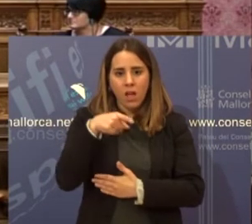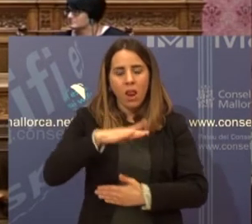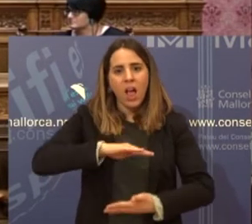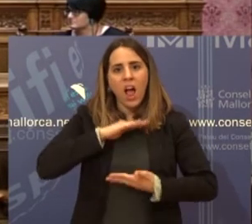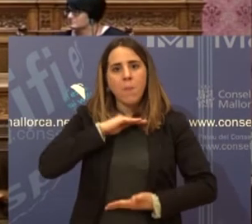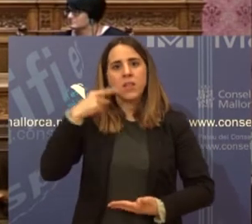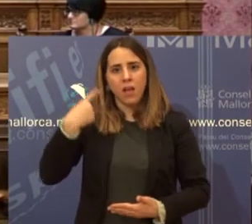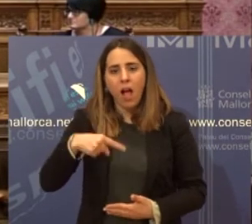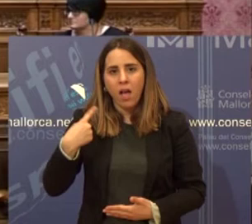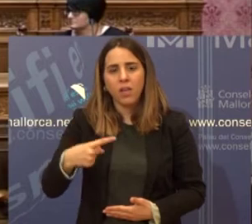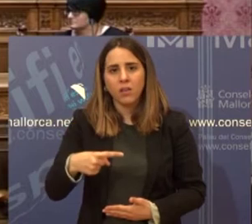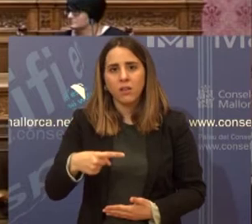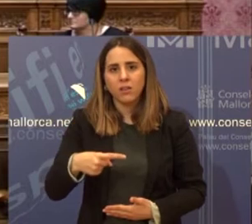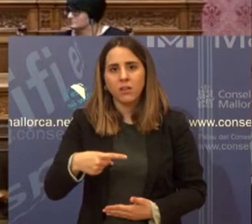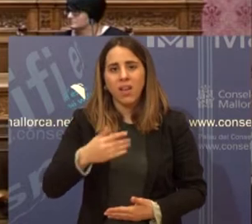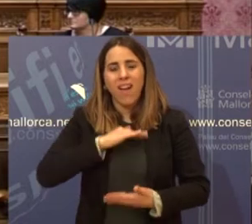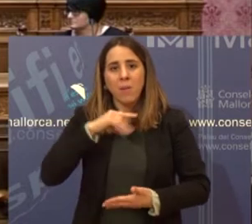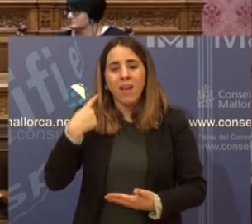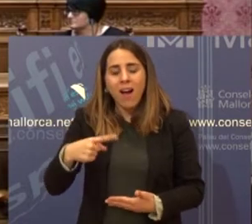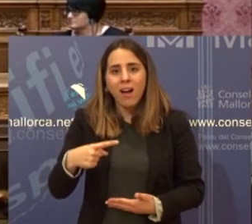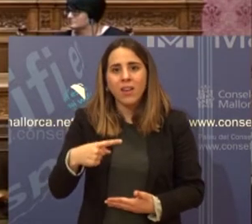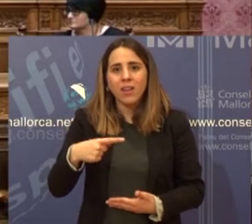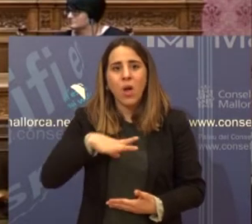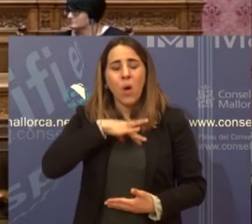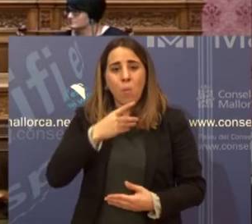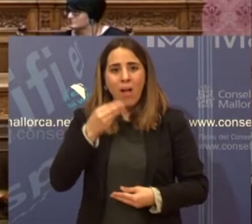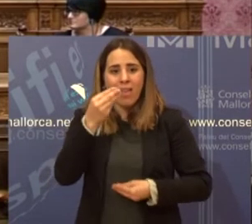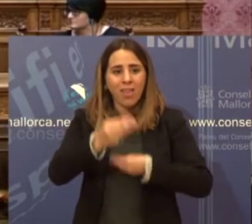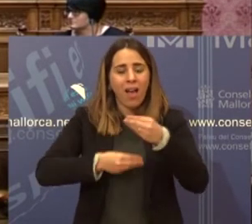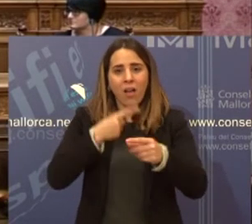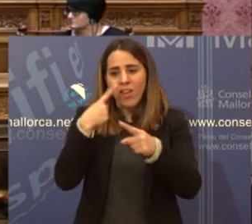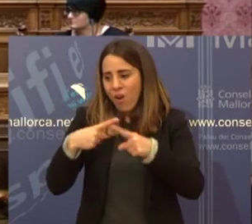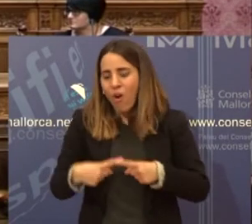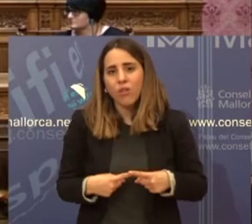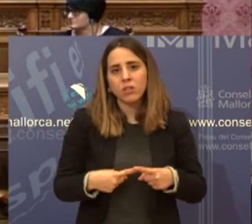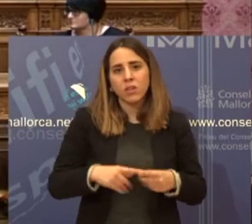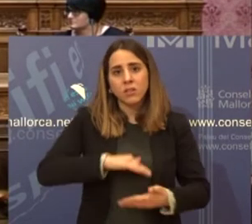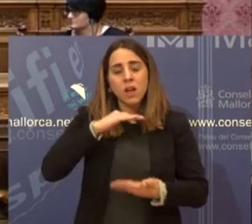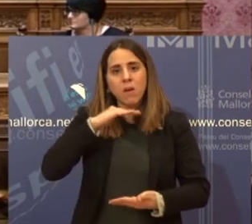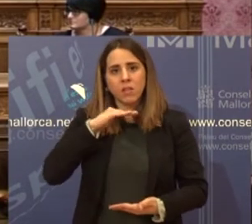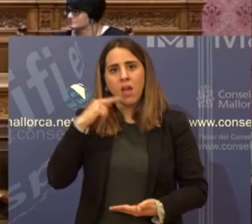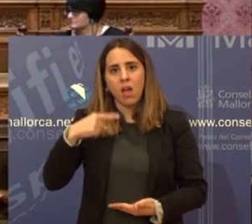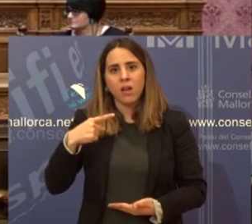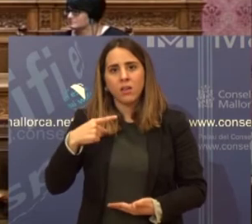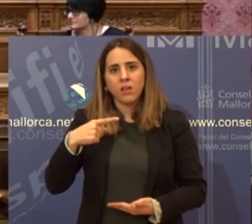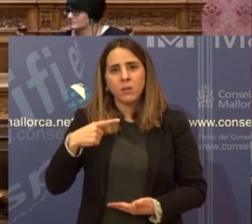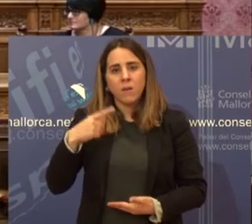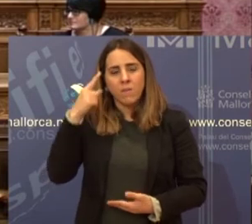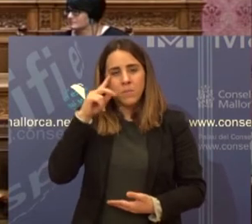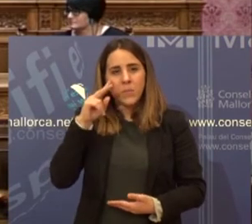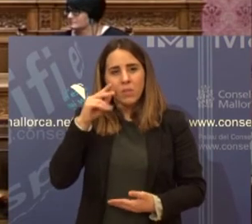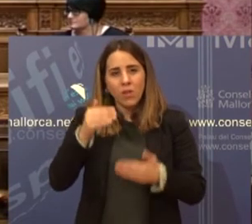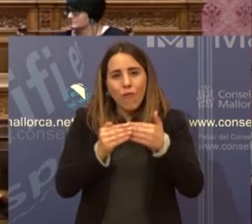moltíssimes possibilitats de fer més coses del que està fent, que el nen pot tenir un